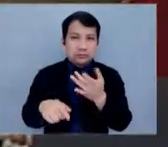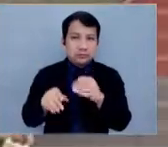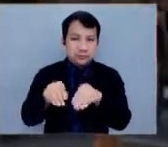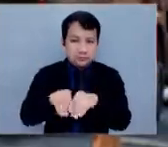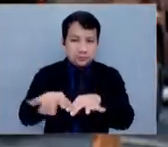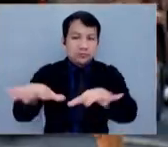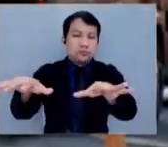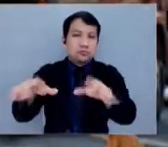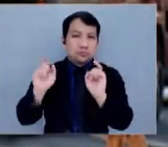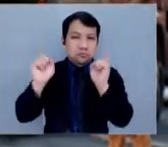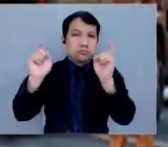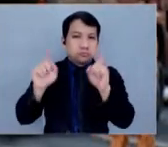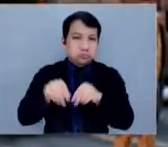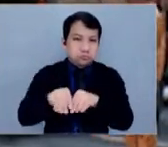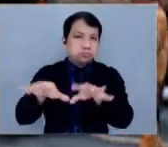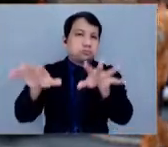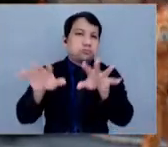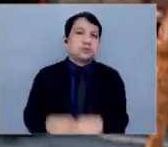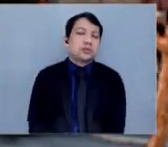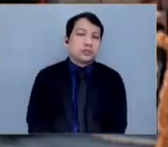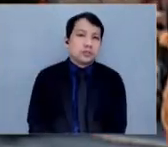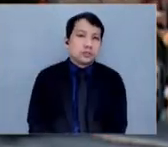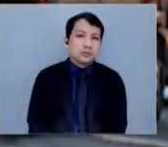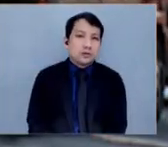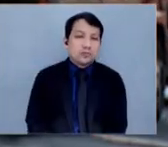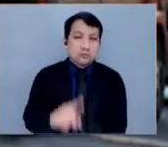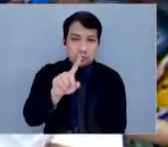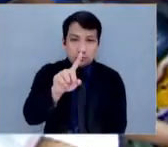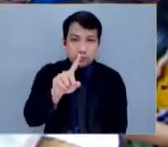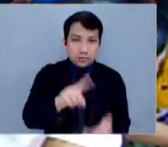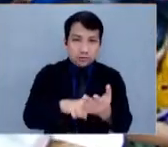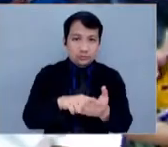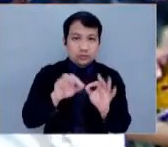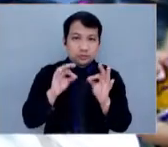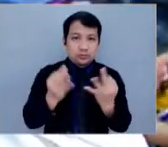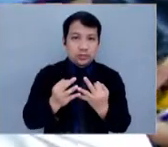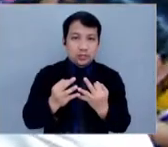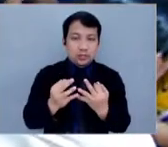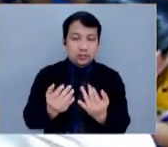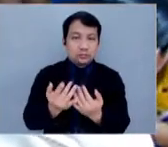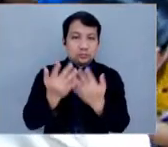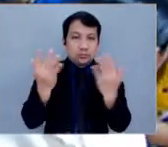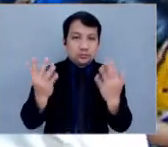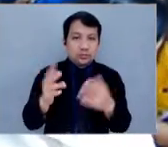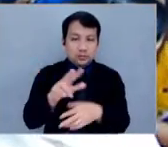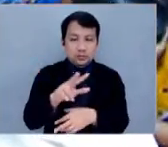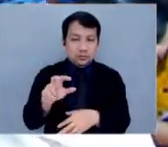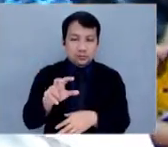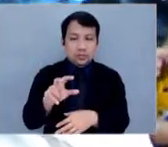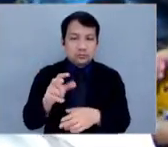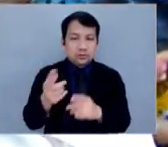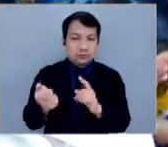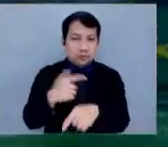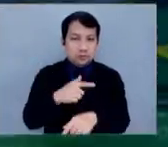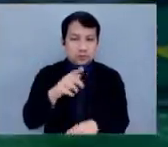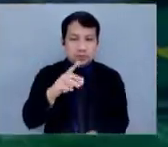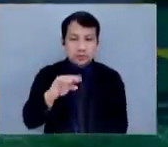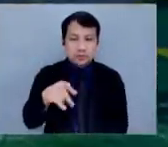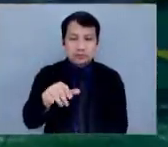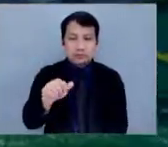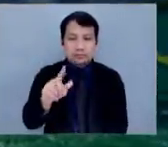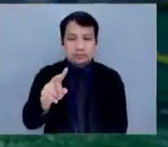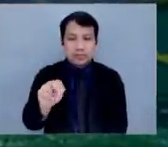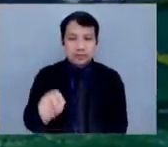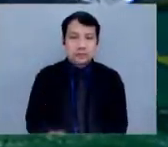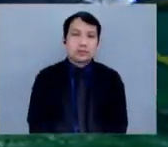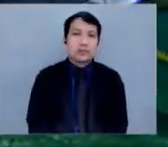sunog. Tinatayang 1,000 pamilya ang nasunugan. 300 sa kanila ang lumikas sa Del Pan Sports Complex. Yun nga